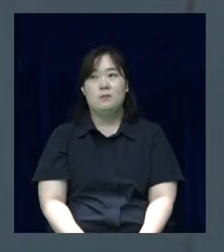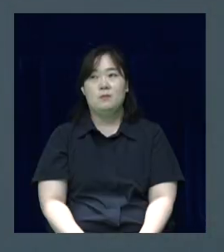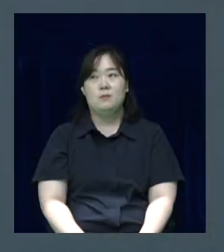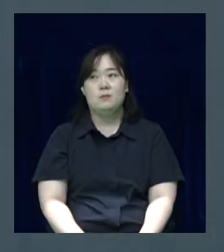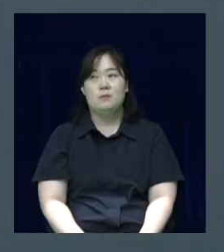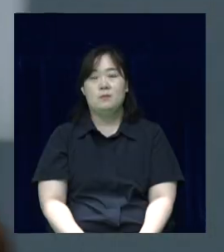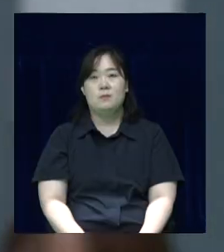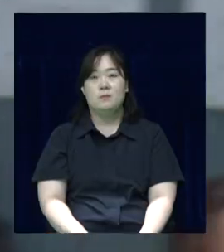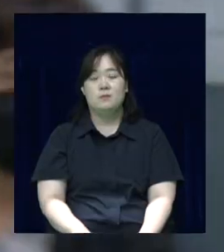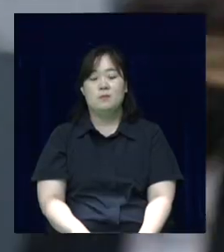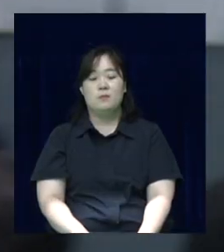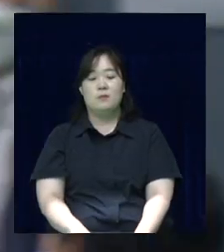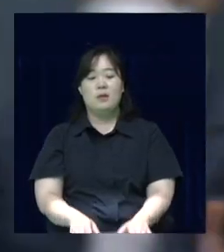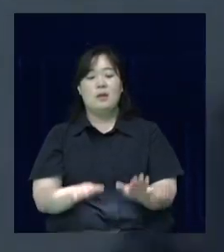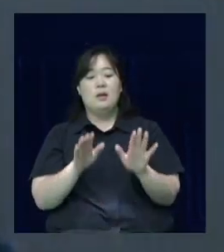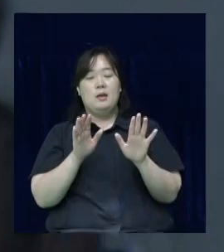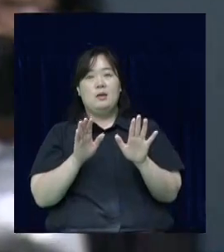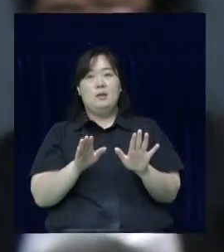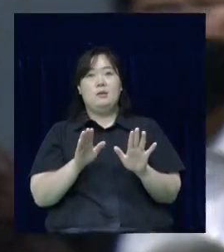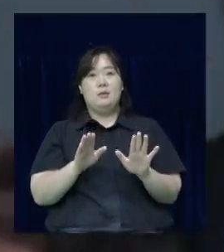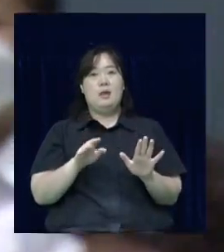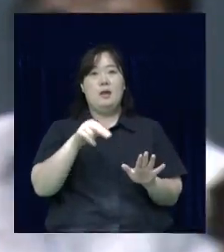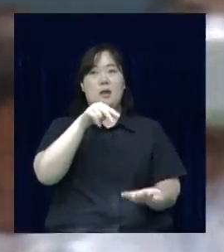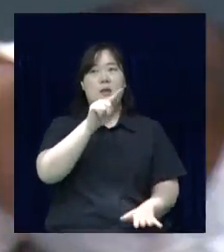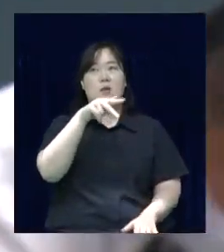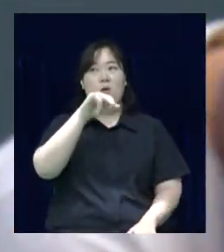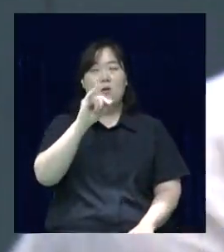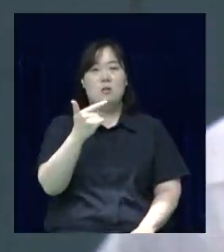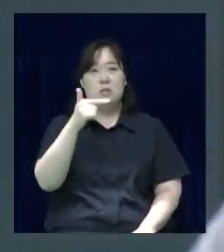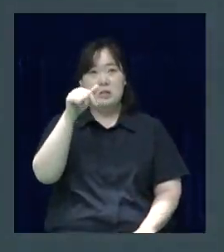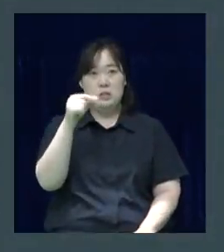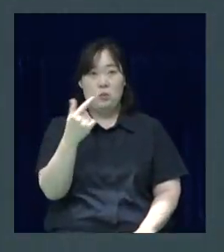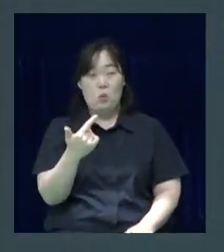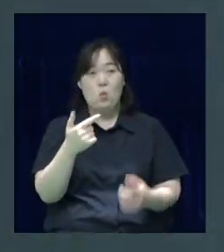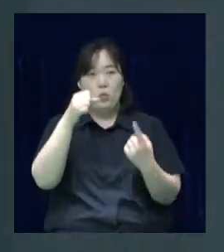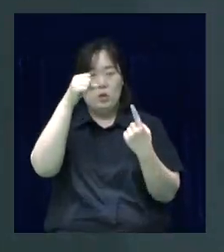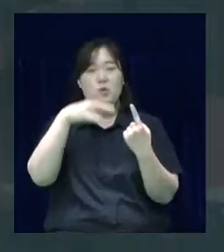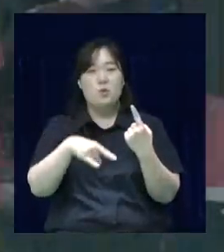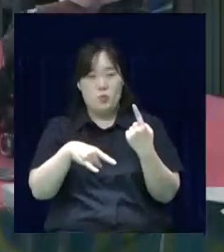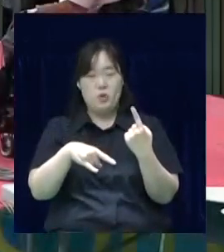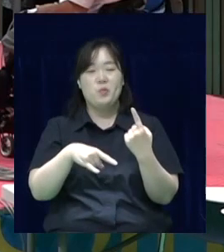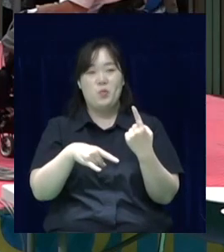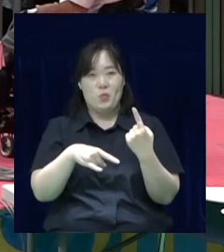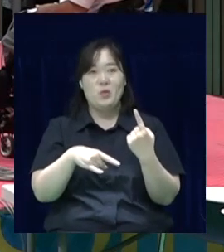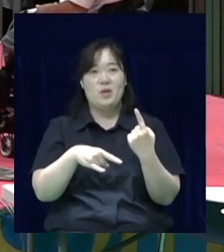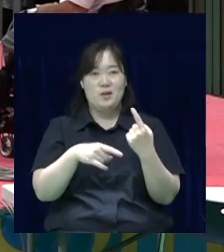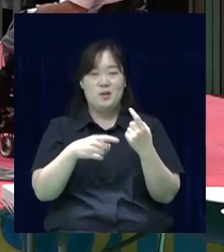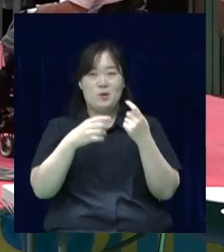자, 이렇게 되면은 사실상 서진곤 선수도 뭐 1위 확률이 굉장히 또 높아지고 네. 있는 상황이고요.